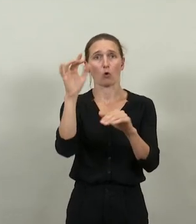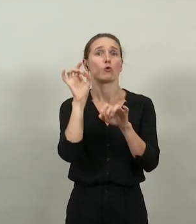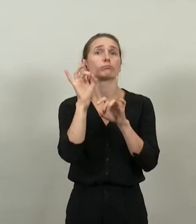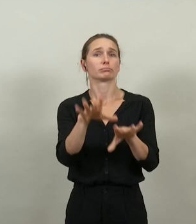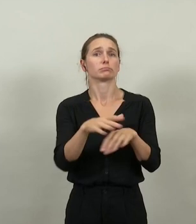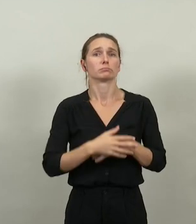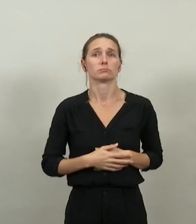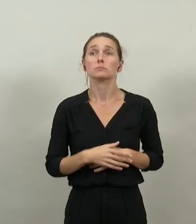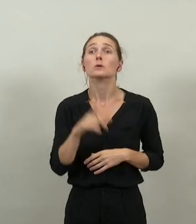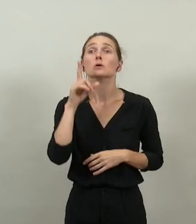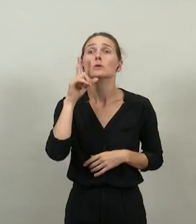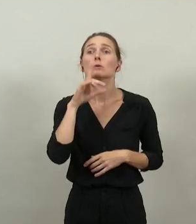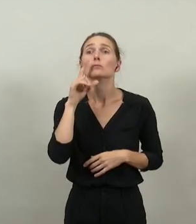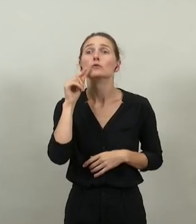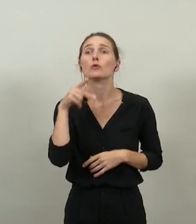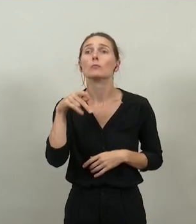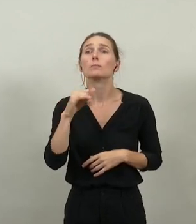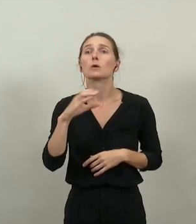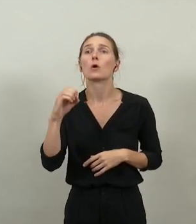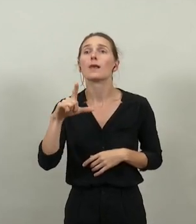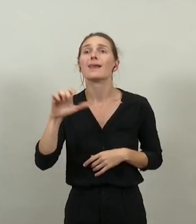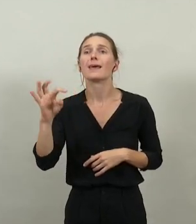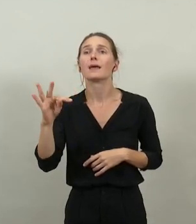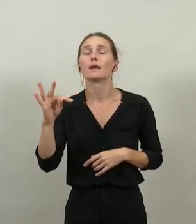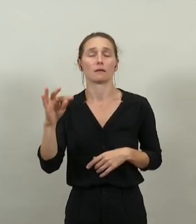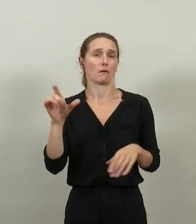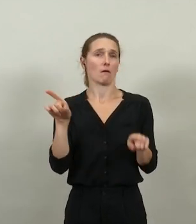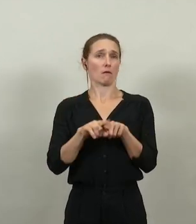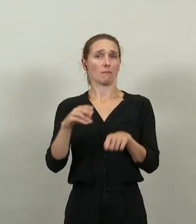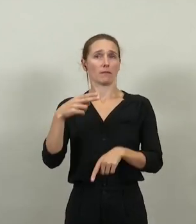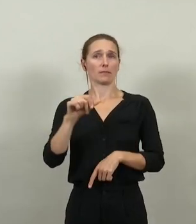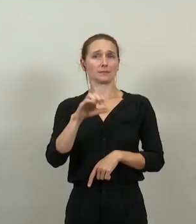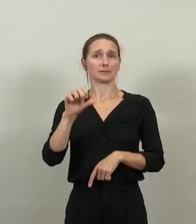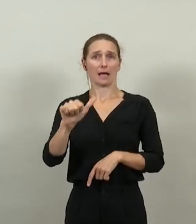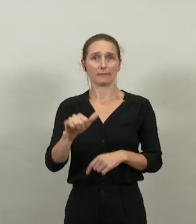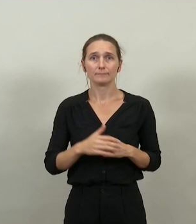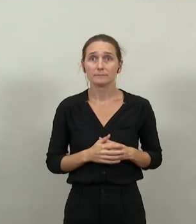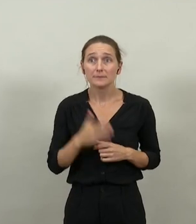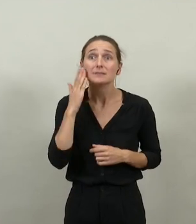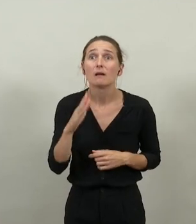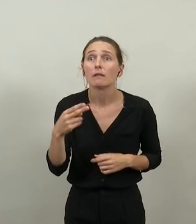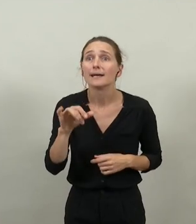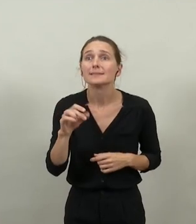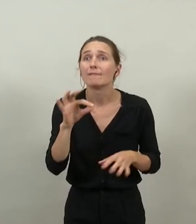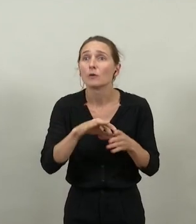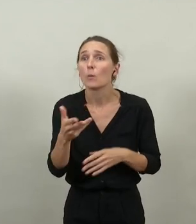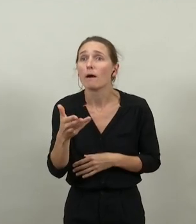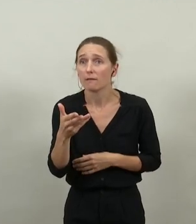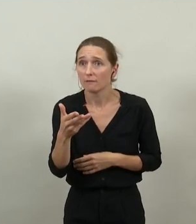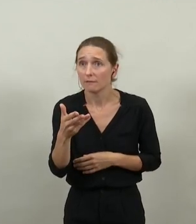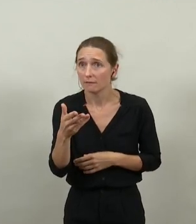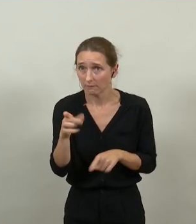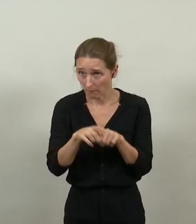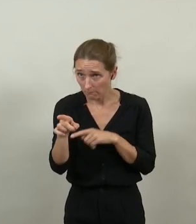picolé comment comme n comme NASA je sais pas si c'est un vote en fait vous savez ce qu'ils ont voté et donc